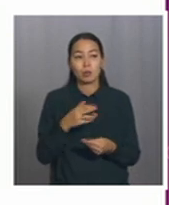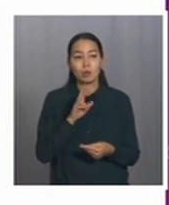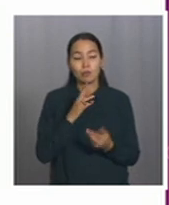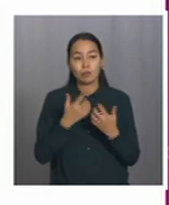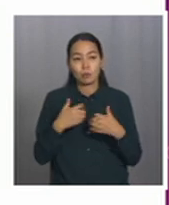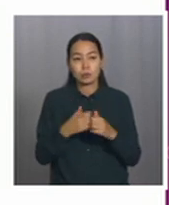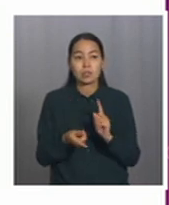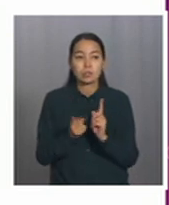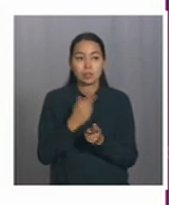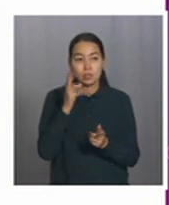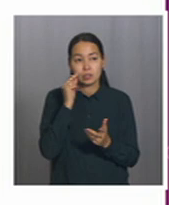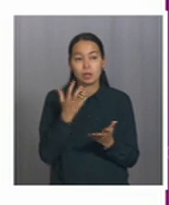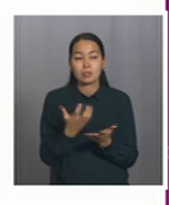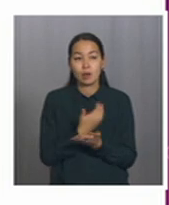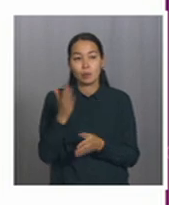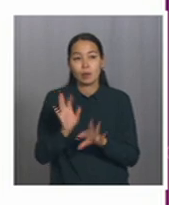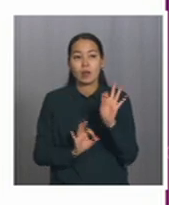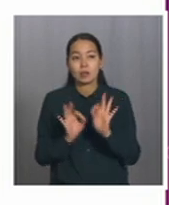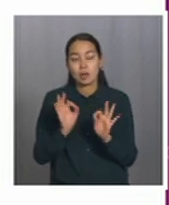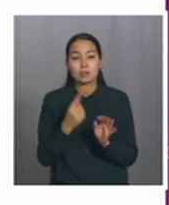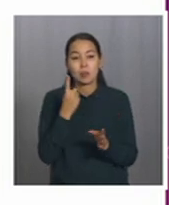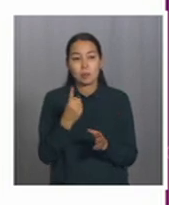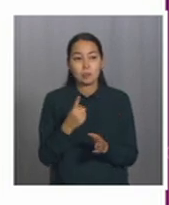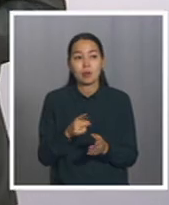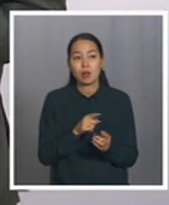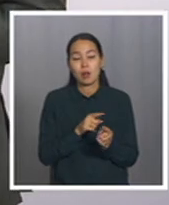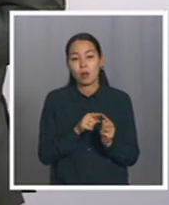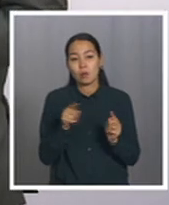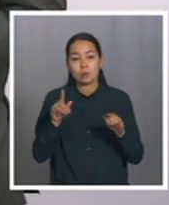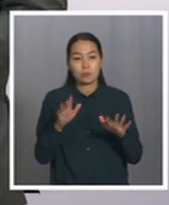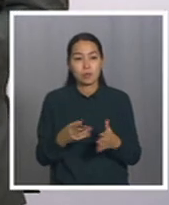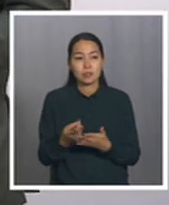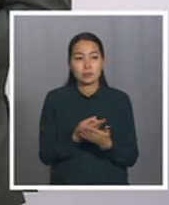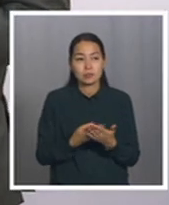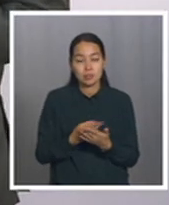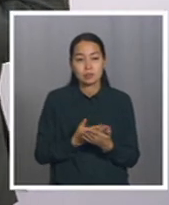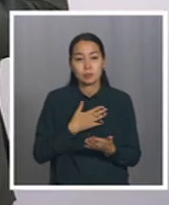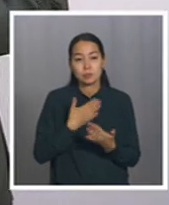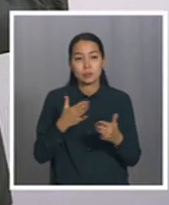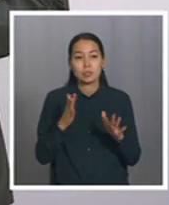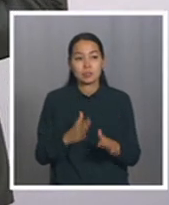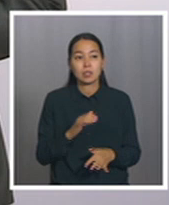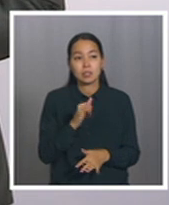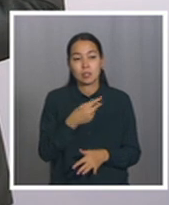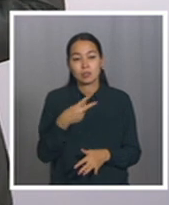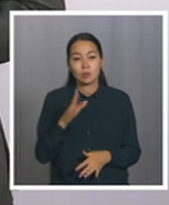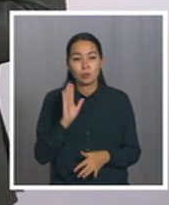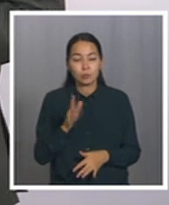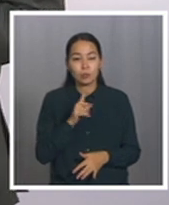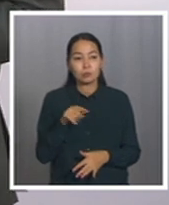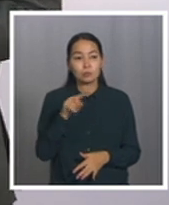және олардың графиктерін бір координаттық жазықтықта салыңыз. Мұндағы біздің функциямыз y тең болады түбірдің